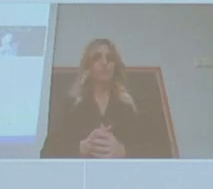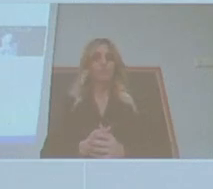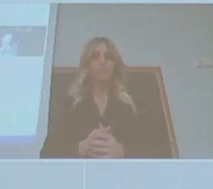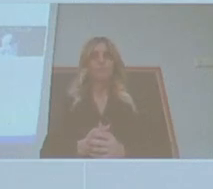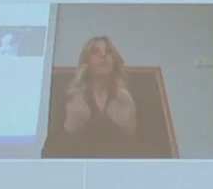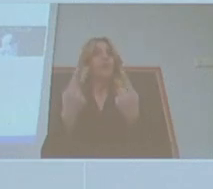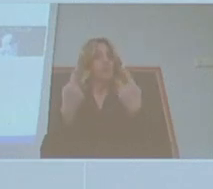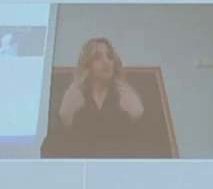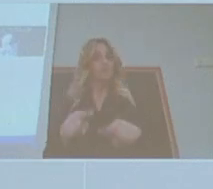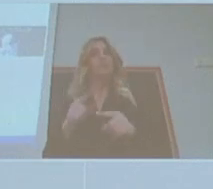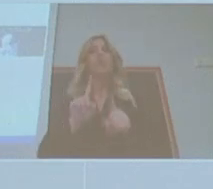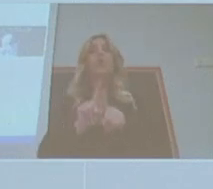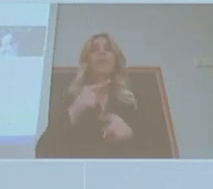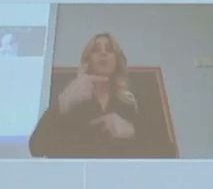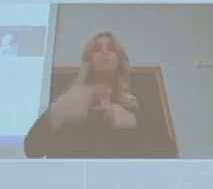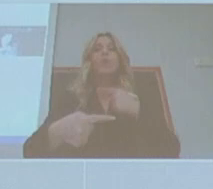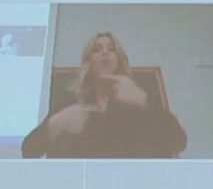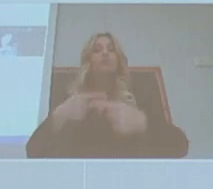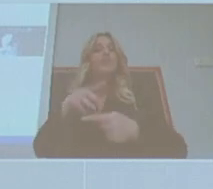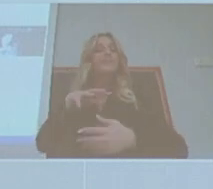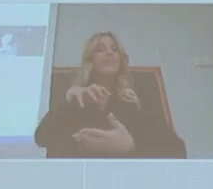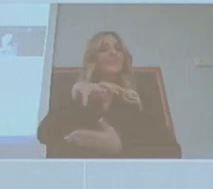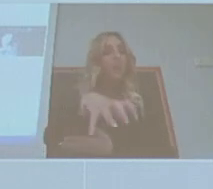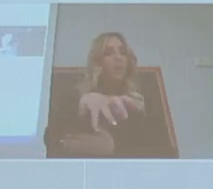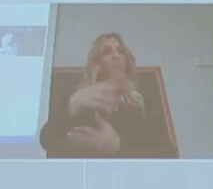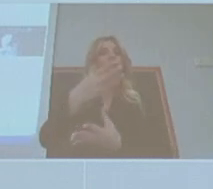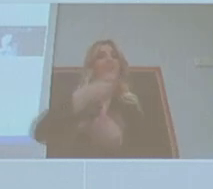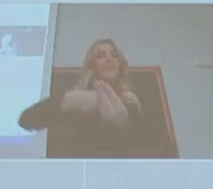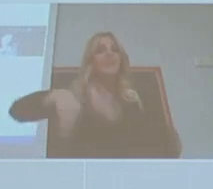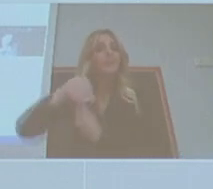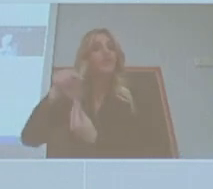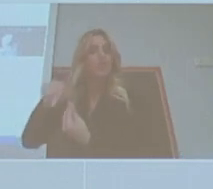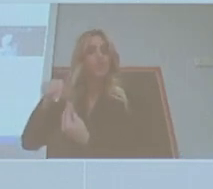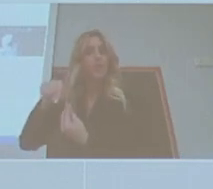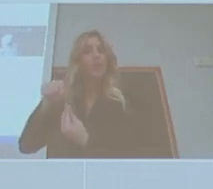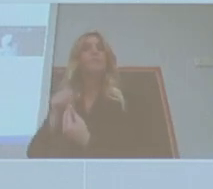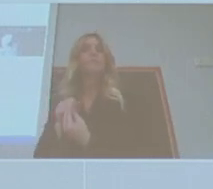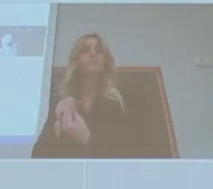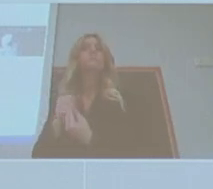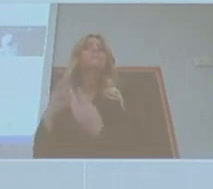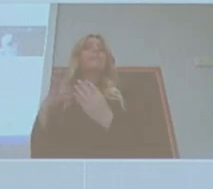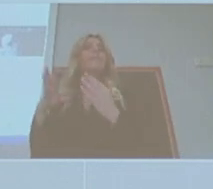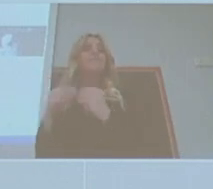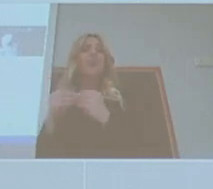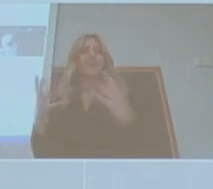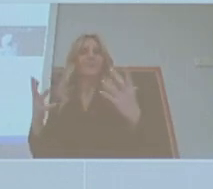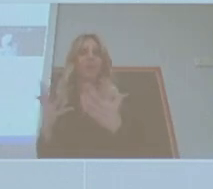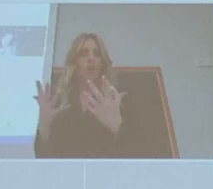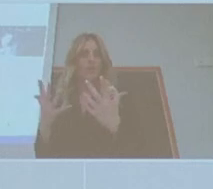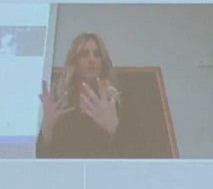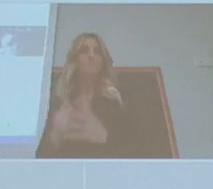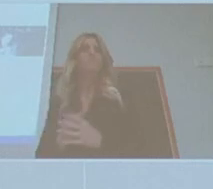E proprio attraverso processi di recupero e di riciclo si fa sostanzialmente cessare la